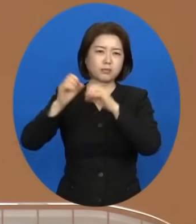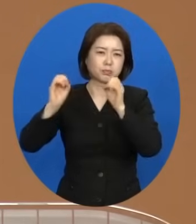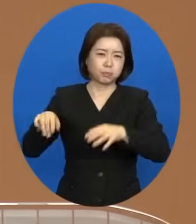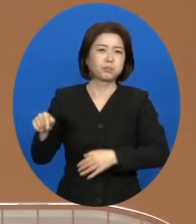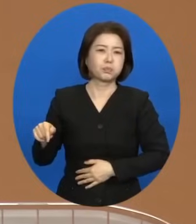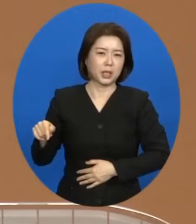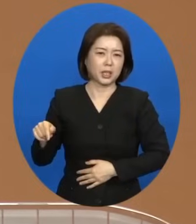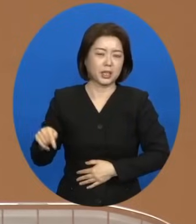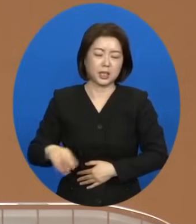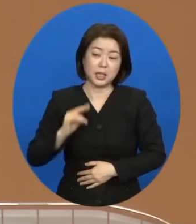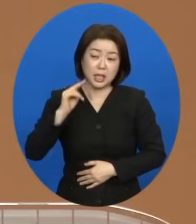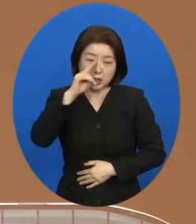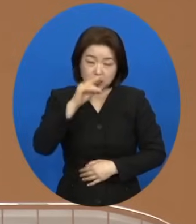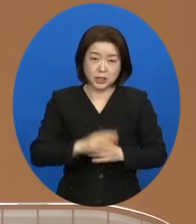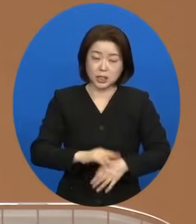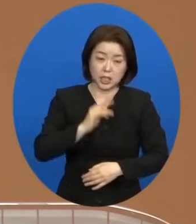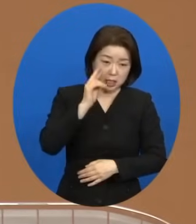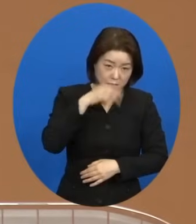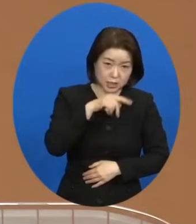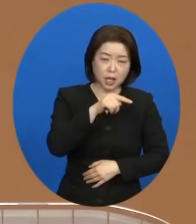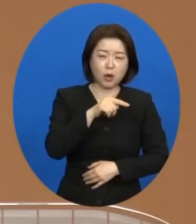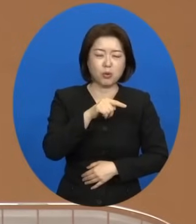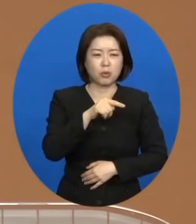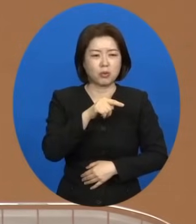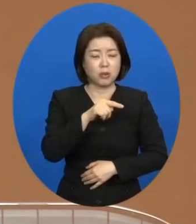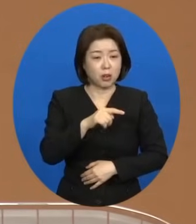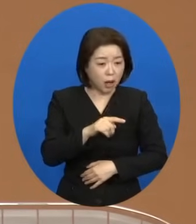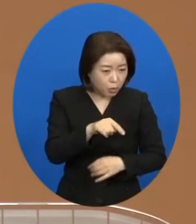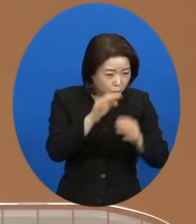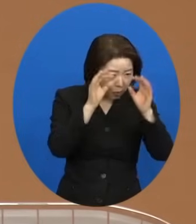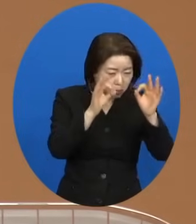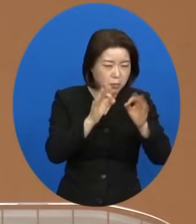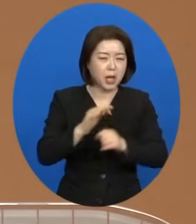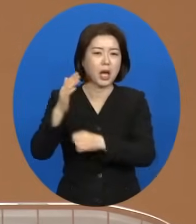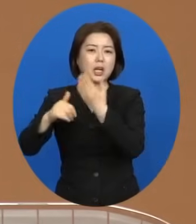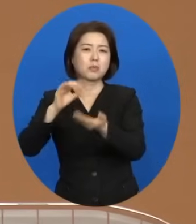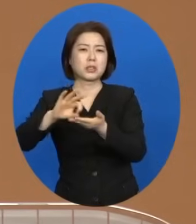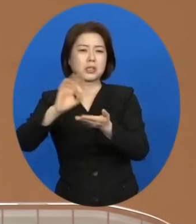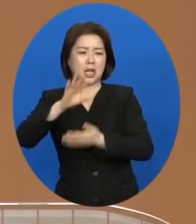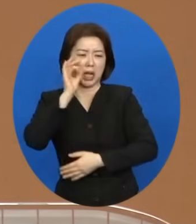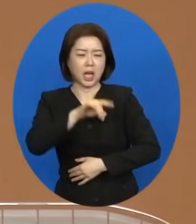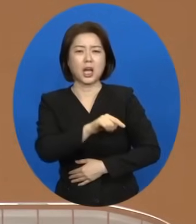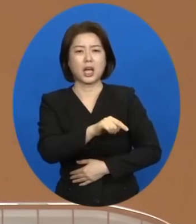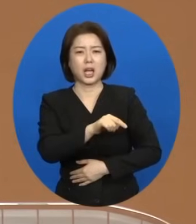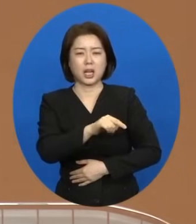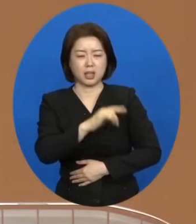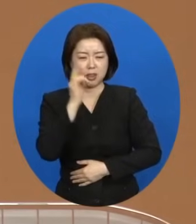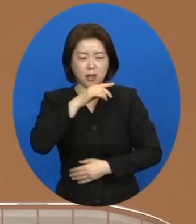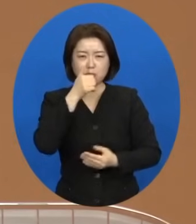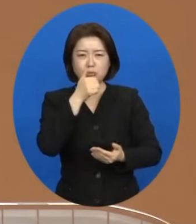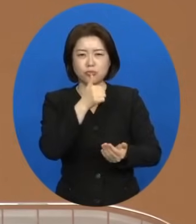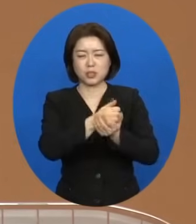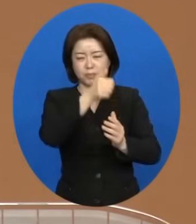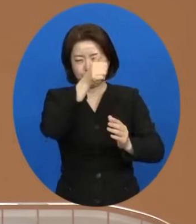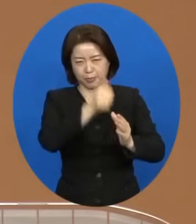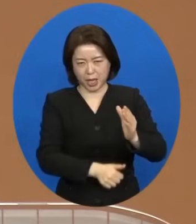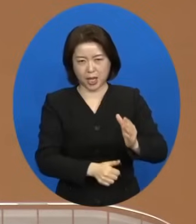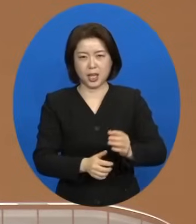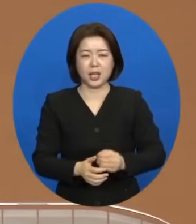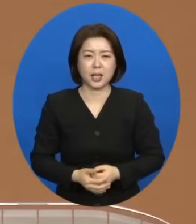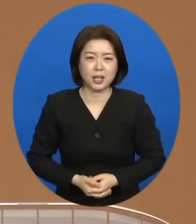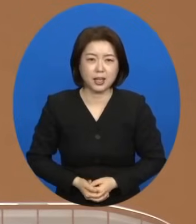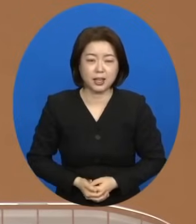바로 사울을 하나님이 사울을 쓸 수 없게 만든 아주 악독한이 죄 어떤 것이죠 바로